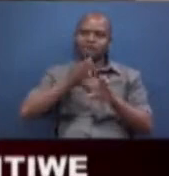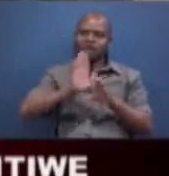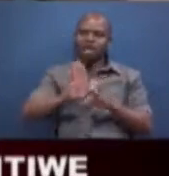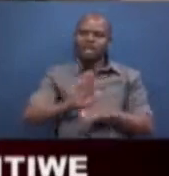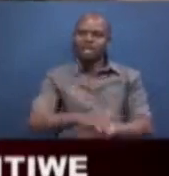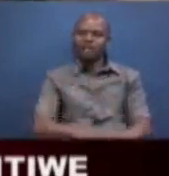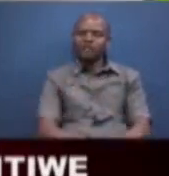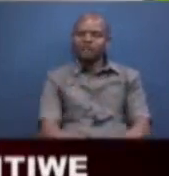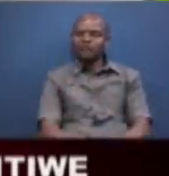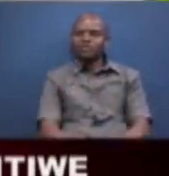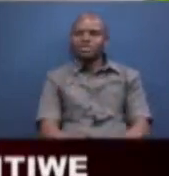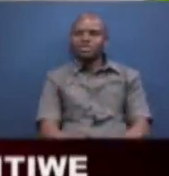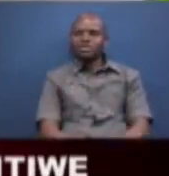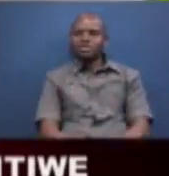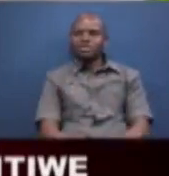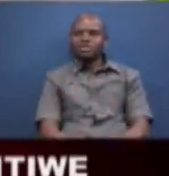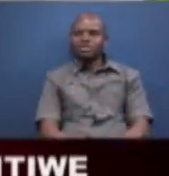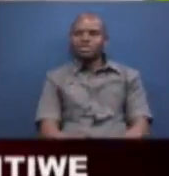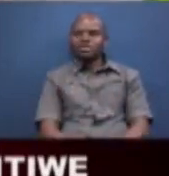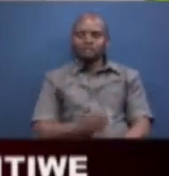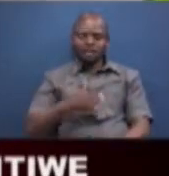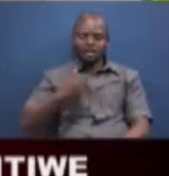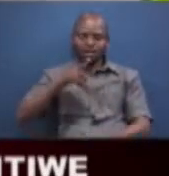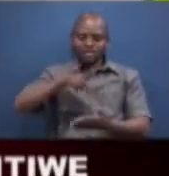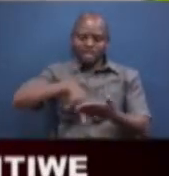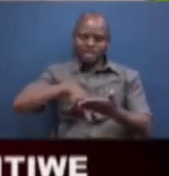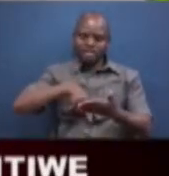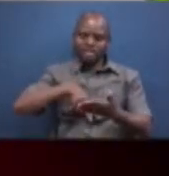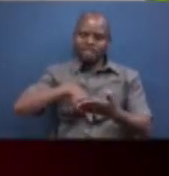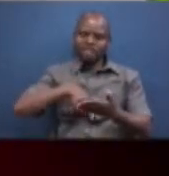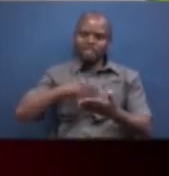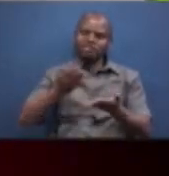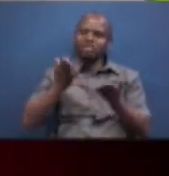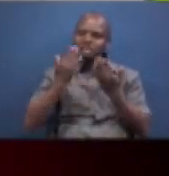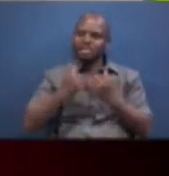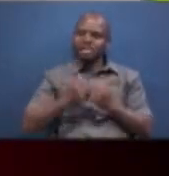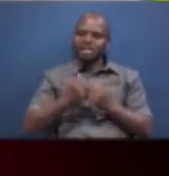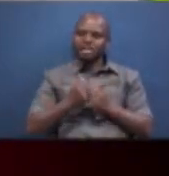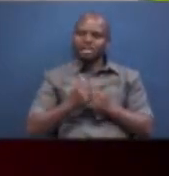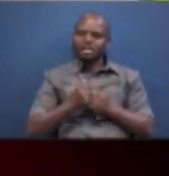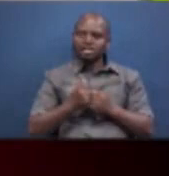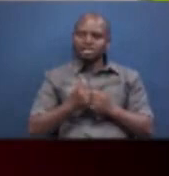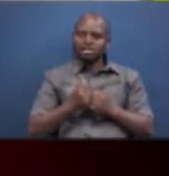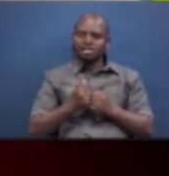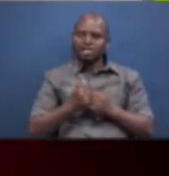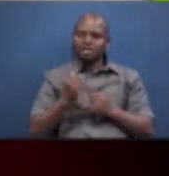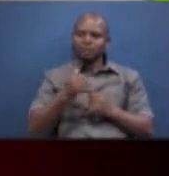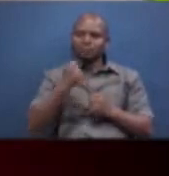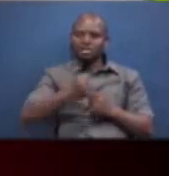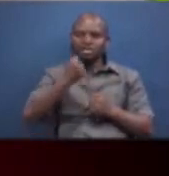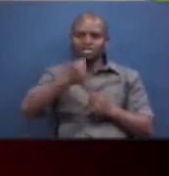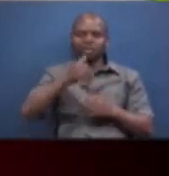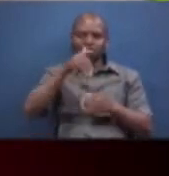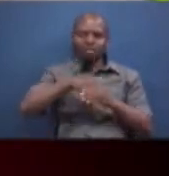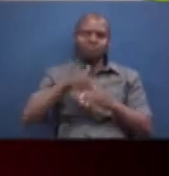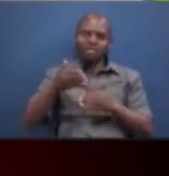yake. Tunamtaka msajili wa vyama vya siasa ikiwezekana avichukulie hatua vyama hivi, na tunataka